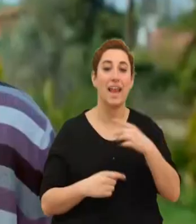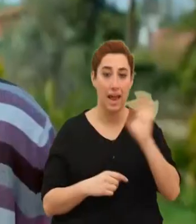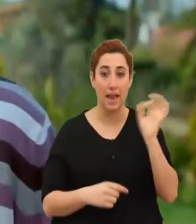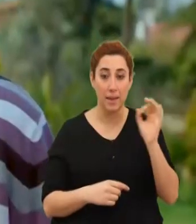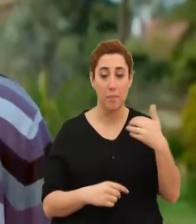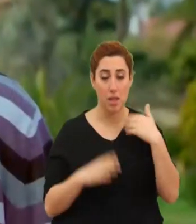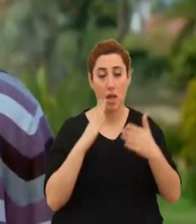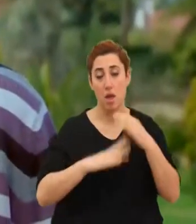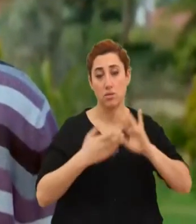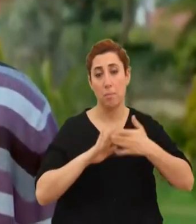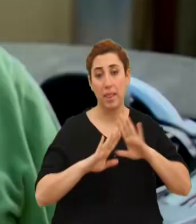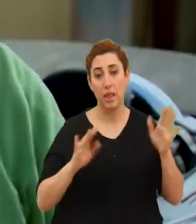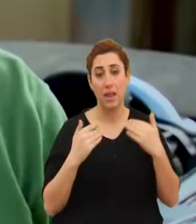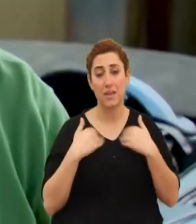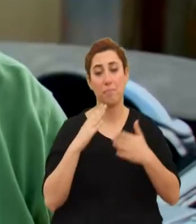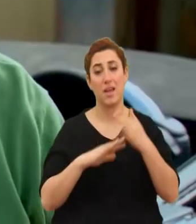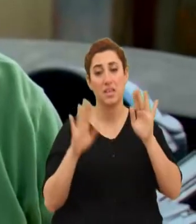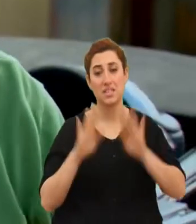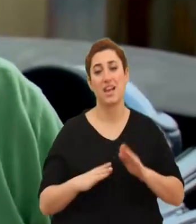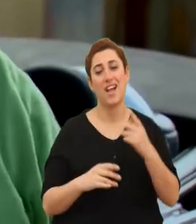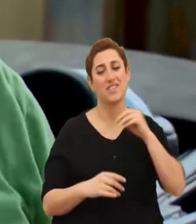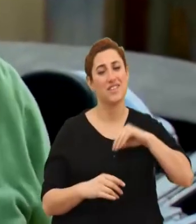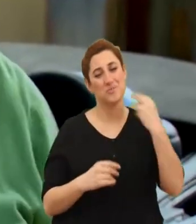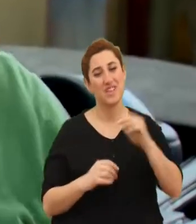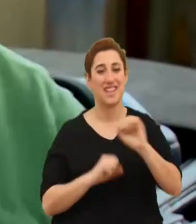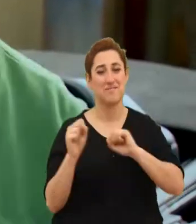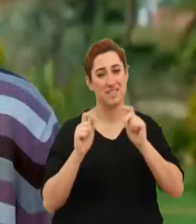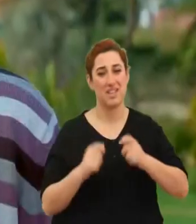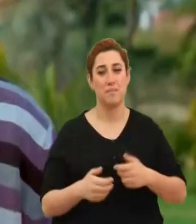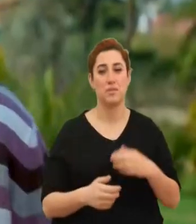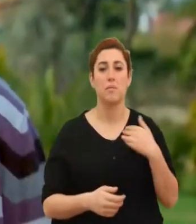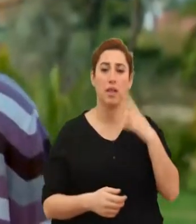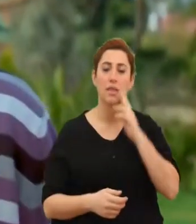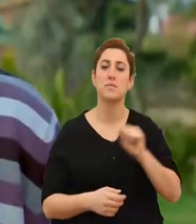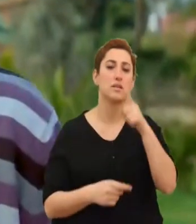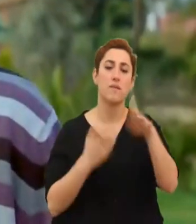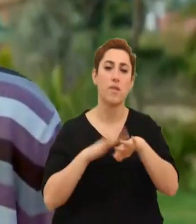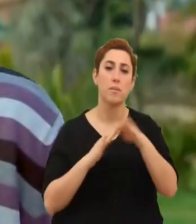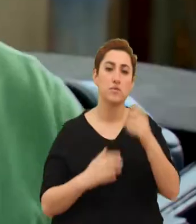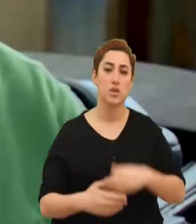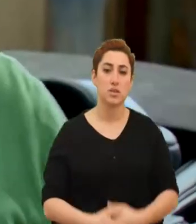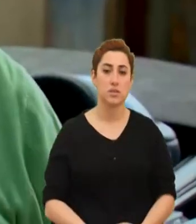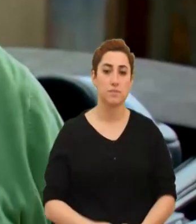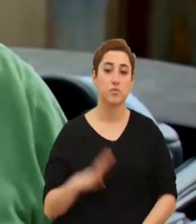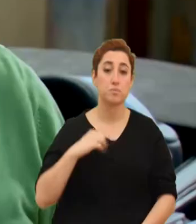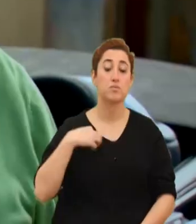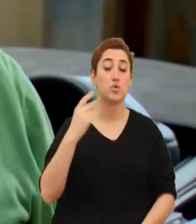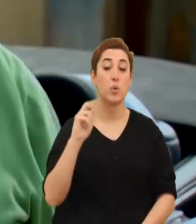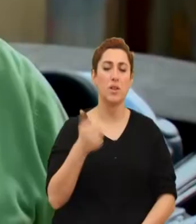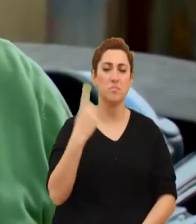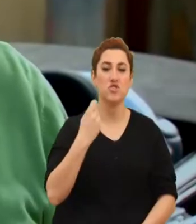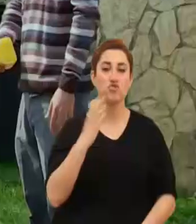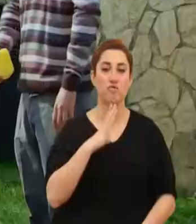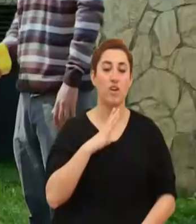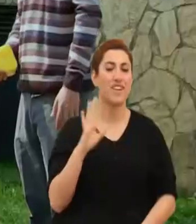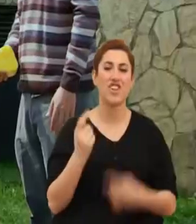midir? Ben de yarısını bitirdim. Yarısı kaldı farz et. Bir güzel temizle oğlum ya. Ben temizlerken sen ne yapacaksın? Oğlum benim çok önemli bir